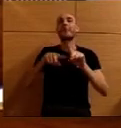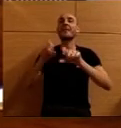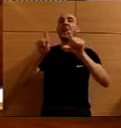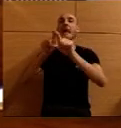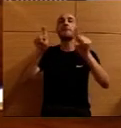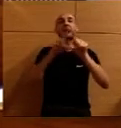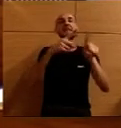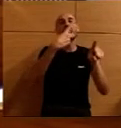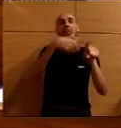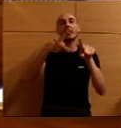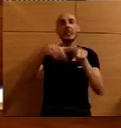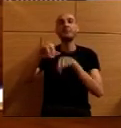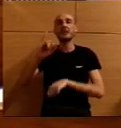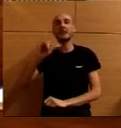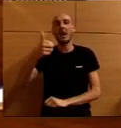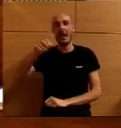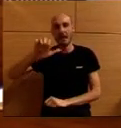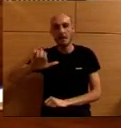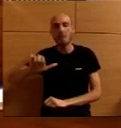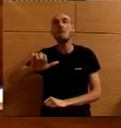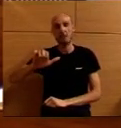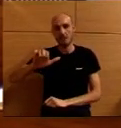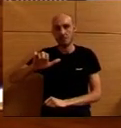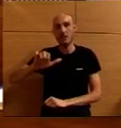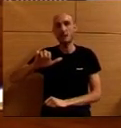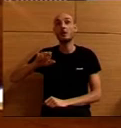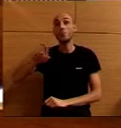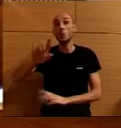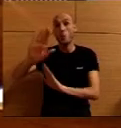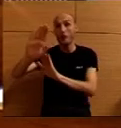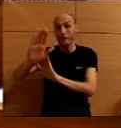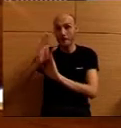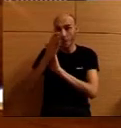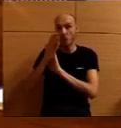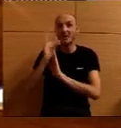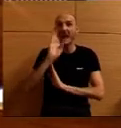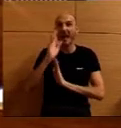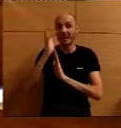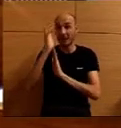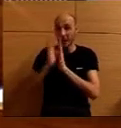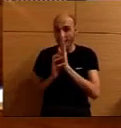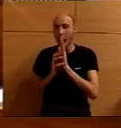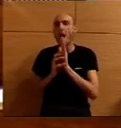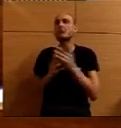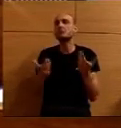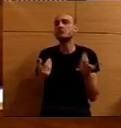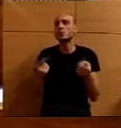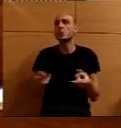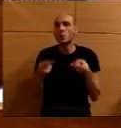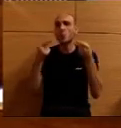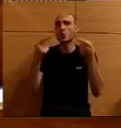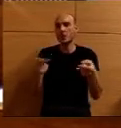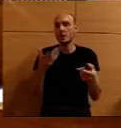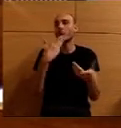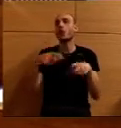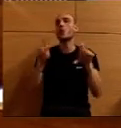empreses l'IAE i com repercutiria la seva proposta, la rebaixa que vostès plantegen a empreses que facturen